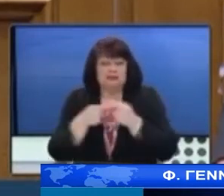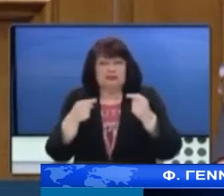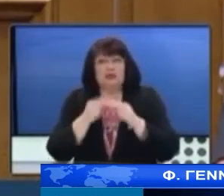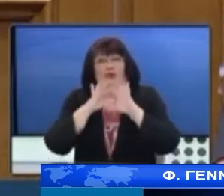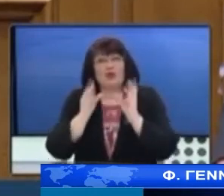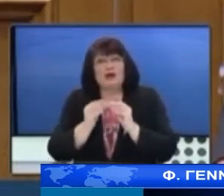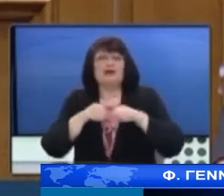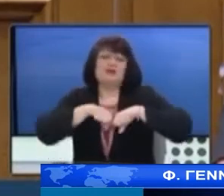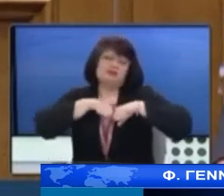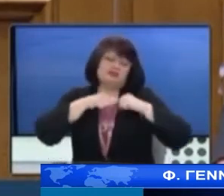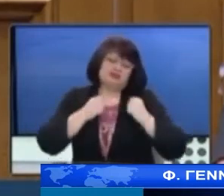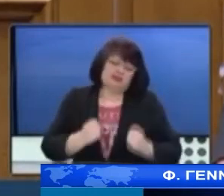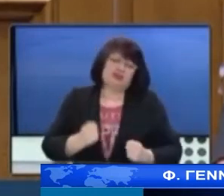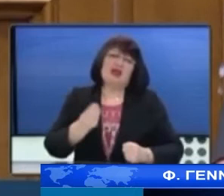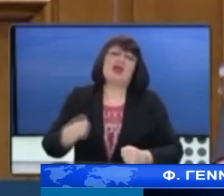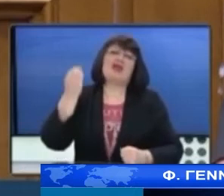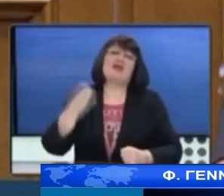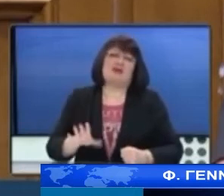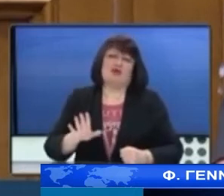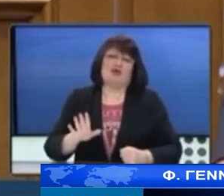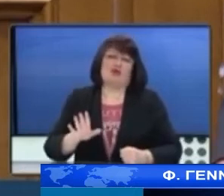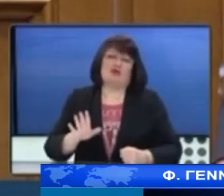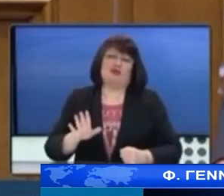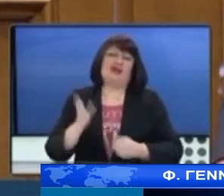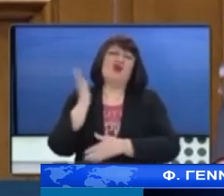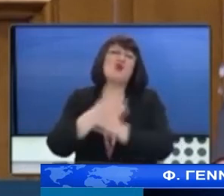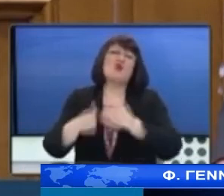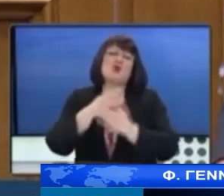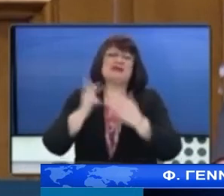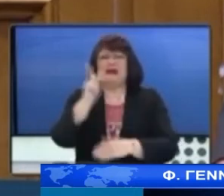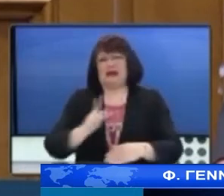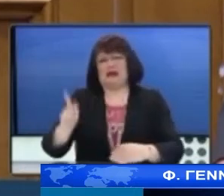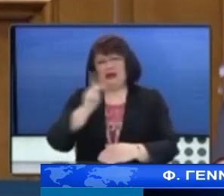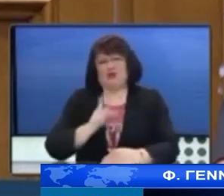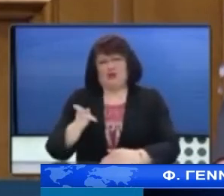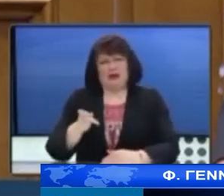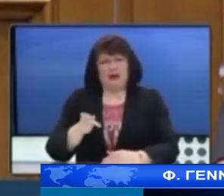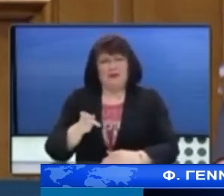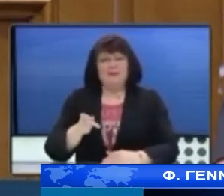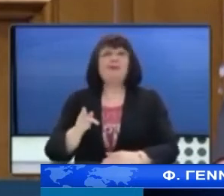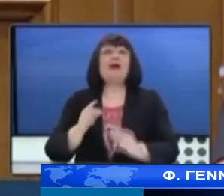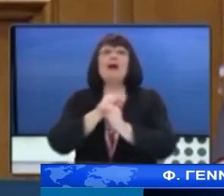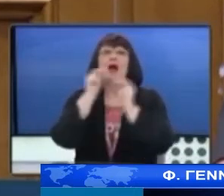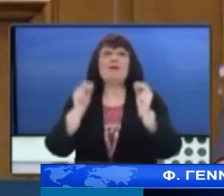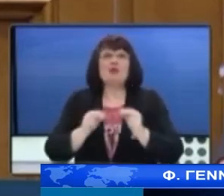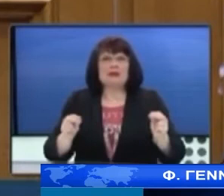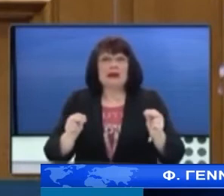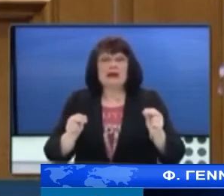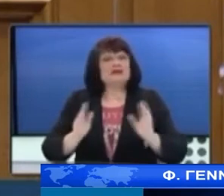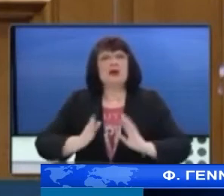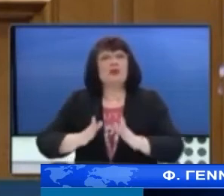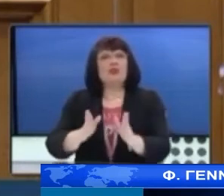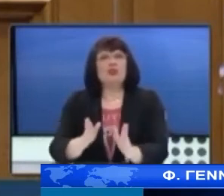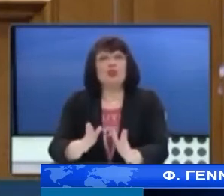όξυνση απογοητεύει ακόμα περισσότερο την ήδη πολύ κουρασμένη ελληνική κοινωνία και οδηγεί